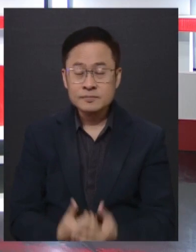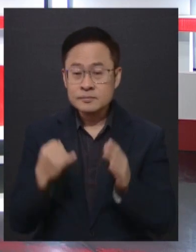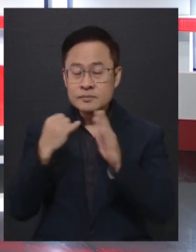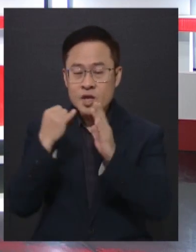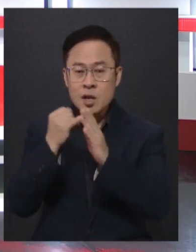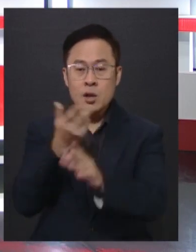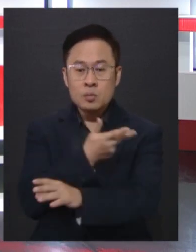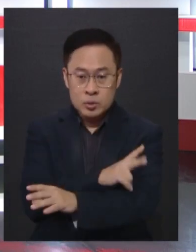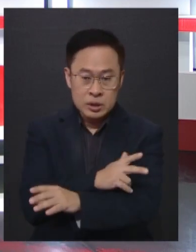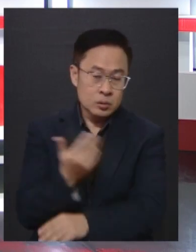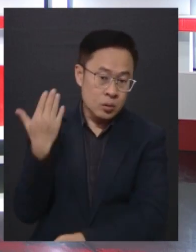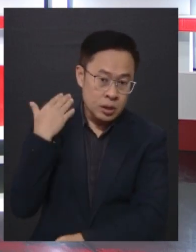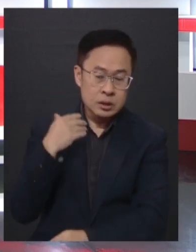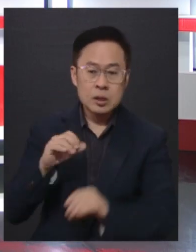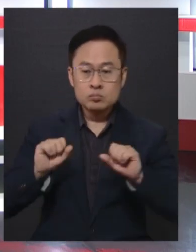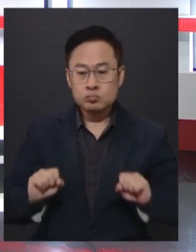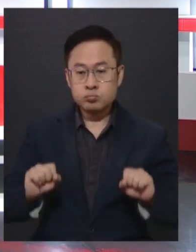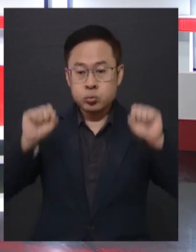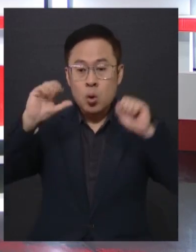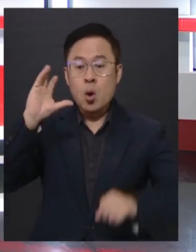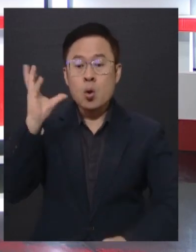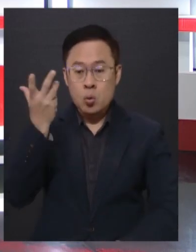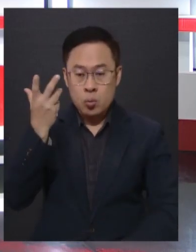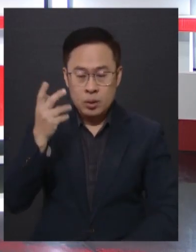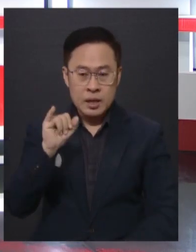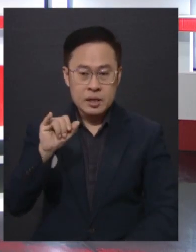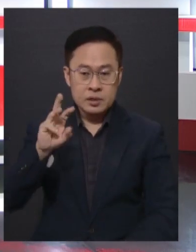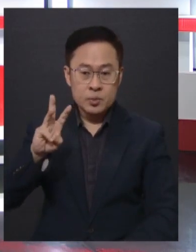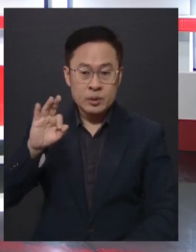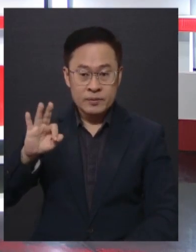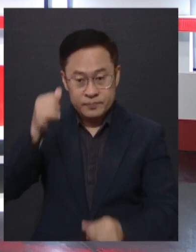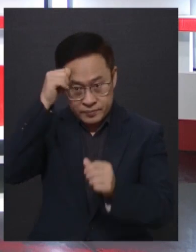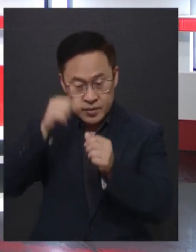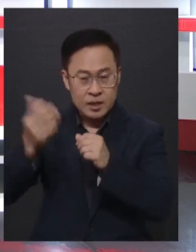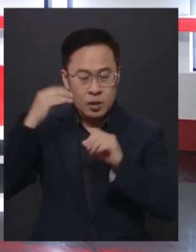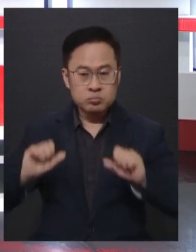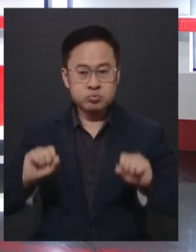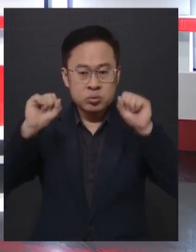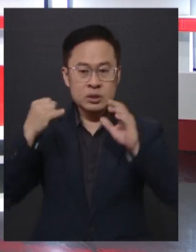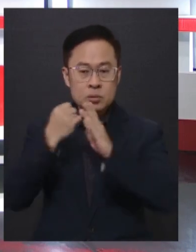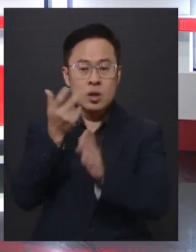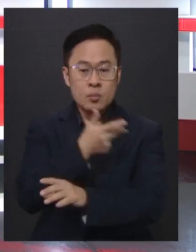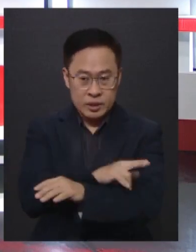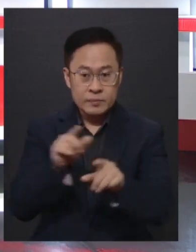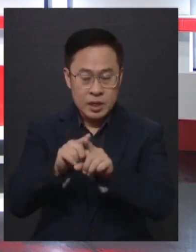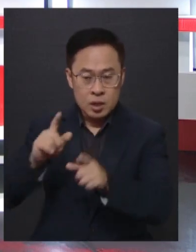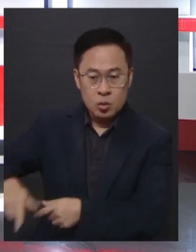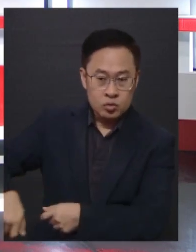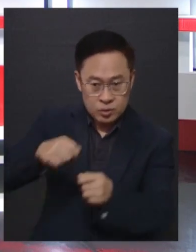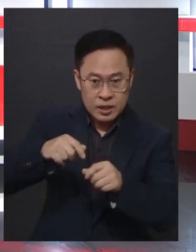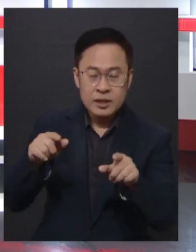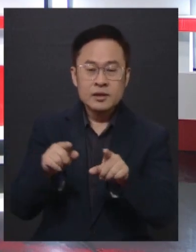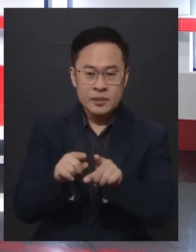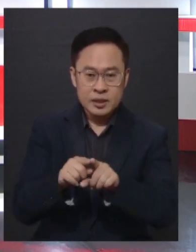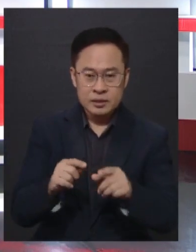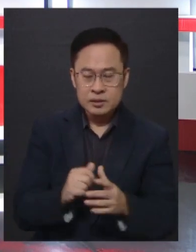ก่อนหน้านี้ก็มีการแข่งขันกีฬายกน้ำหนักให้ได้ติดตามขับไงที่เรารายงานแล้วก็เป็นช่วงเดียวกับเทศกาลสงกรานต์